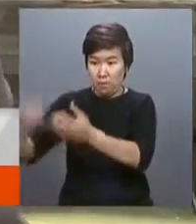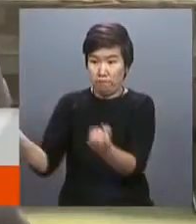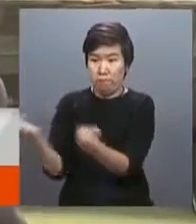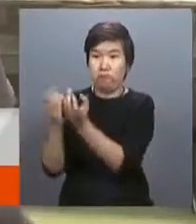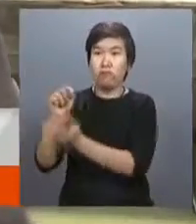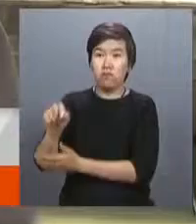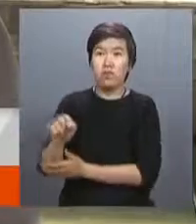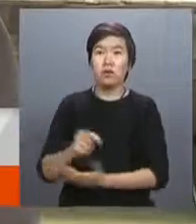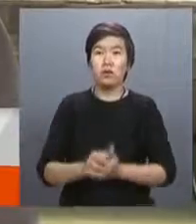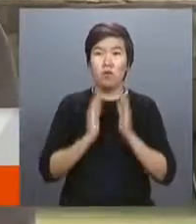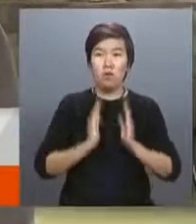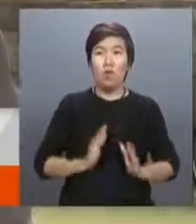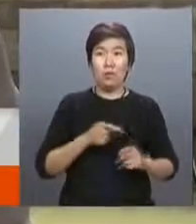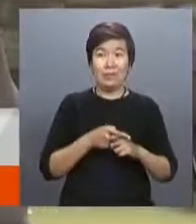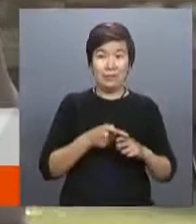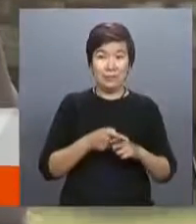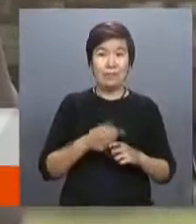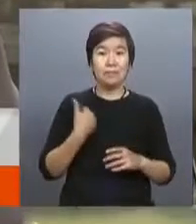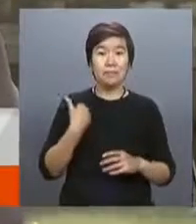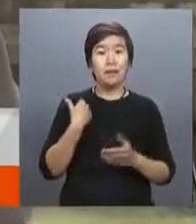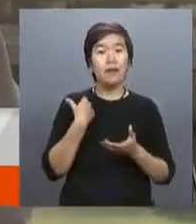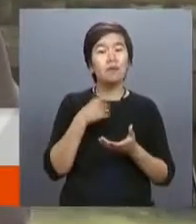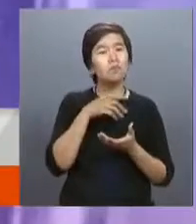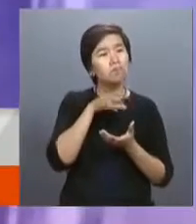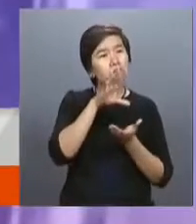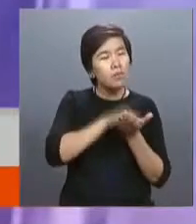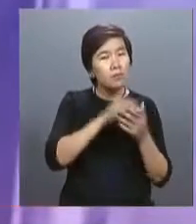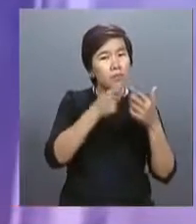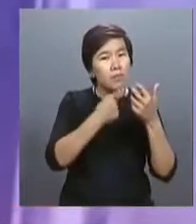ค่ะจำนวนผู้บาดเจ็บจากข้อมูลของศูนย์เอราวัณอยู่ที่60ราย